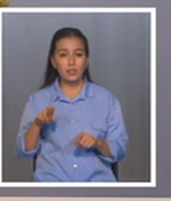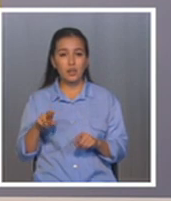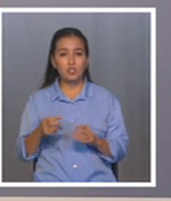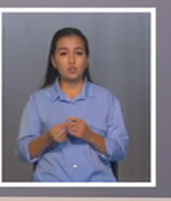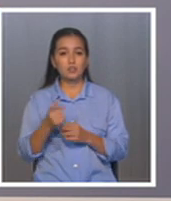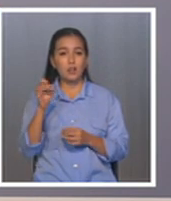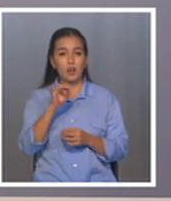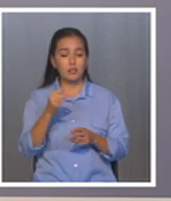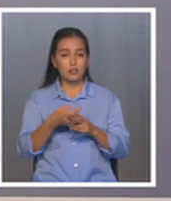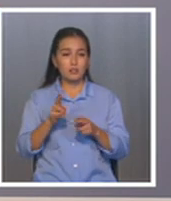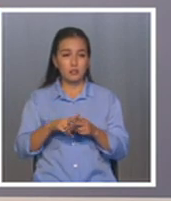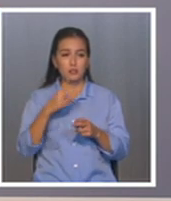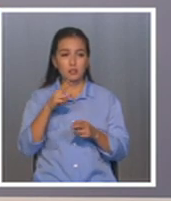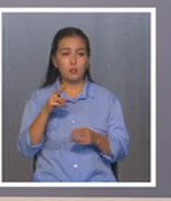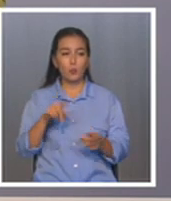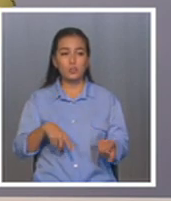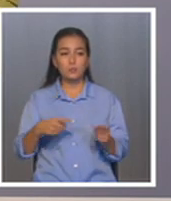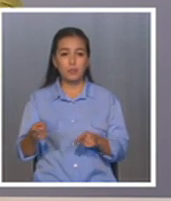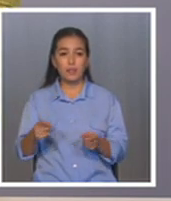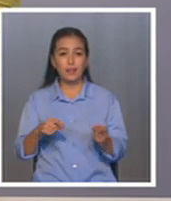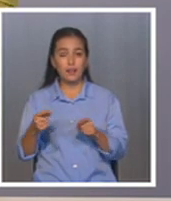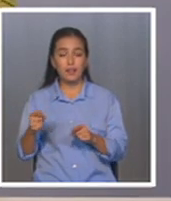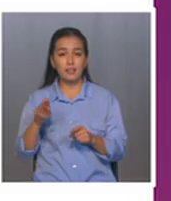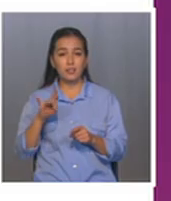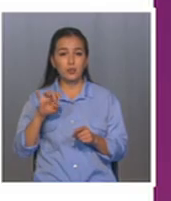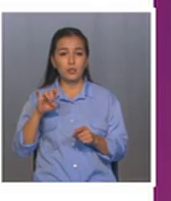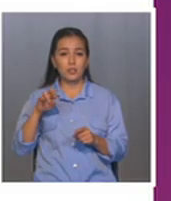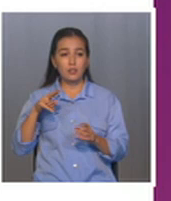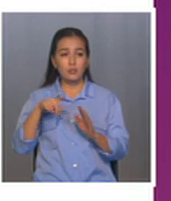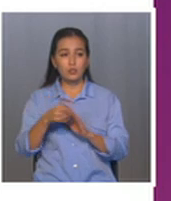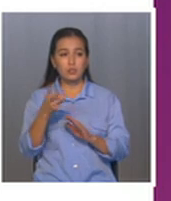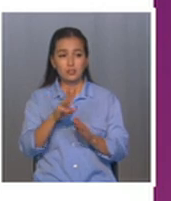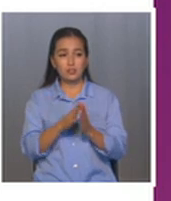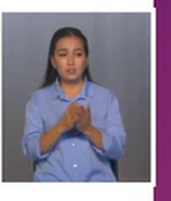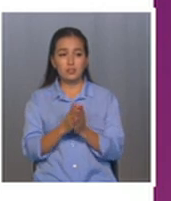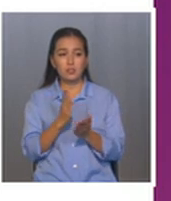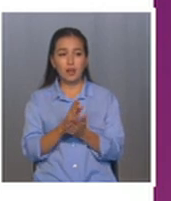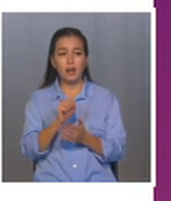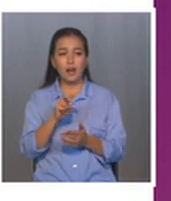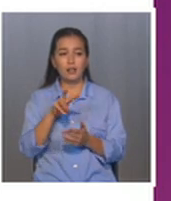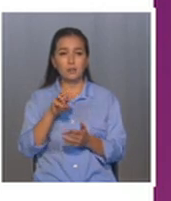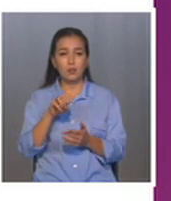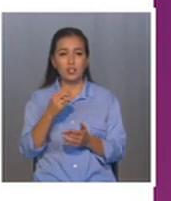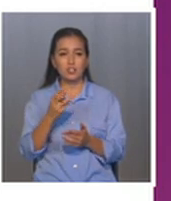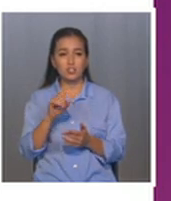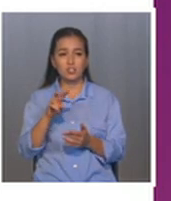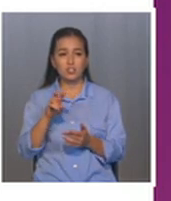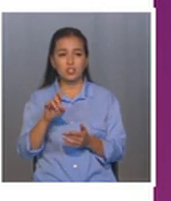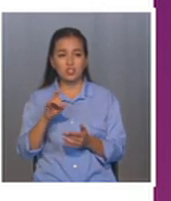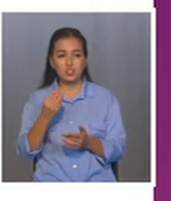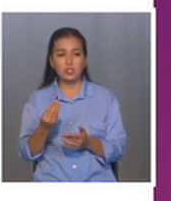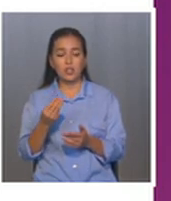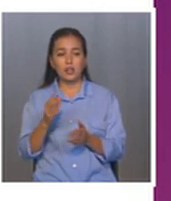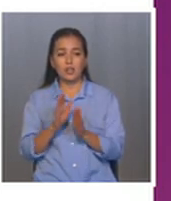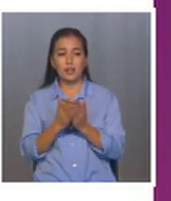бастайық. «Көшпенділер» трилогиясы үш кітаптан тұрады. «Алмас қылышы» романы 1971 жылы, екінші